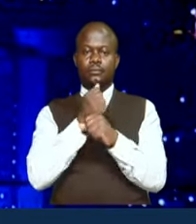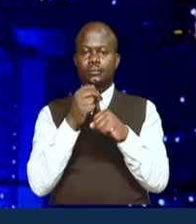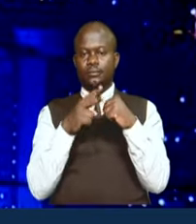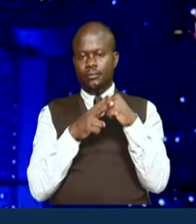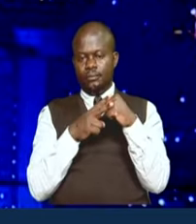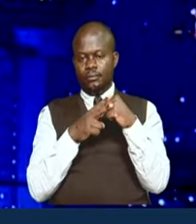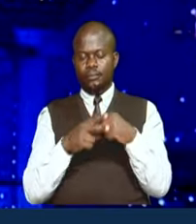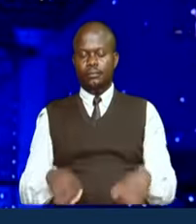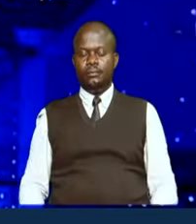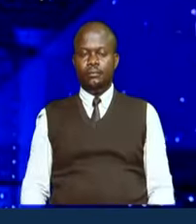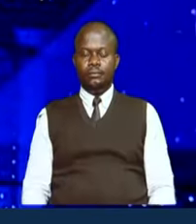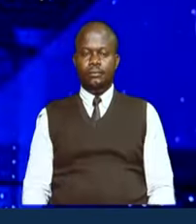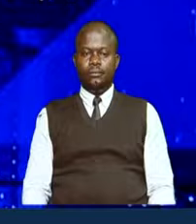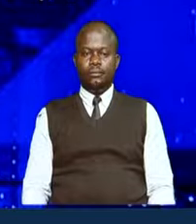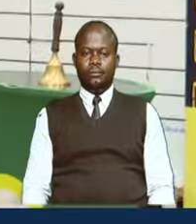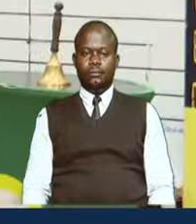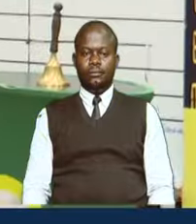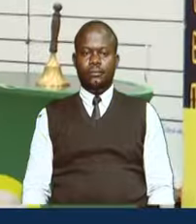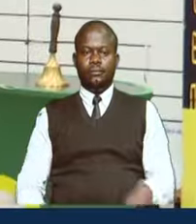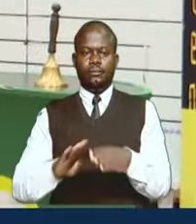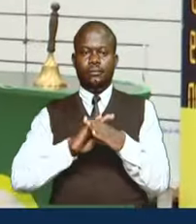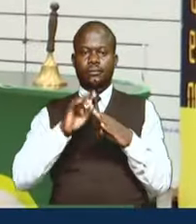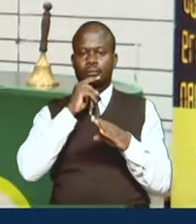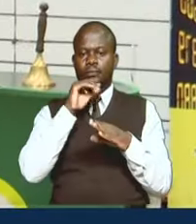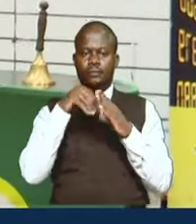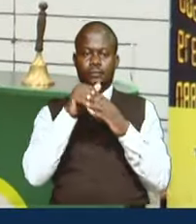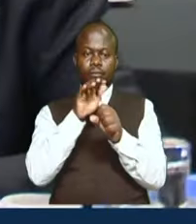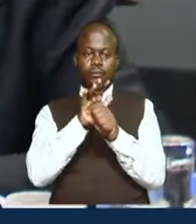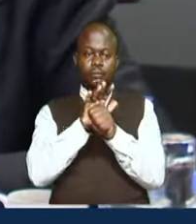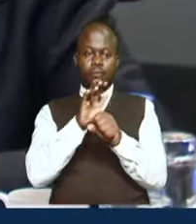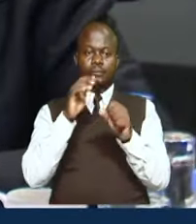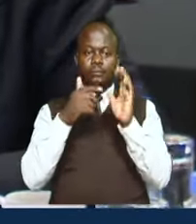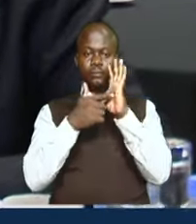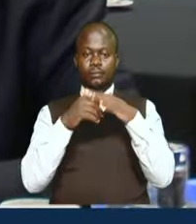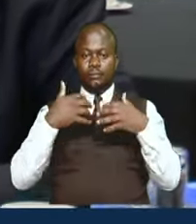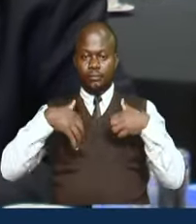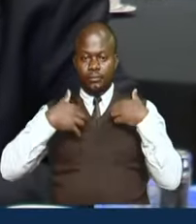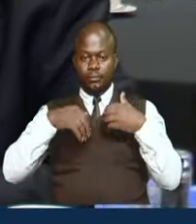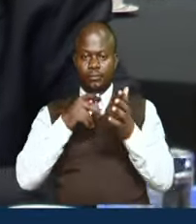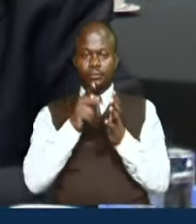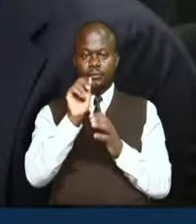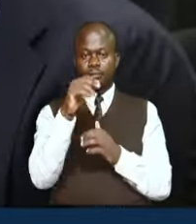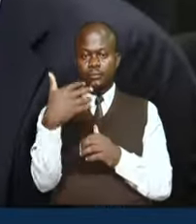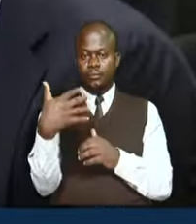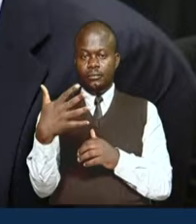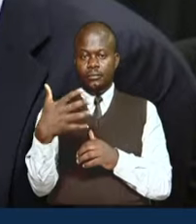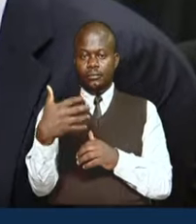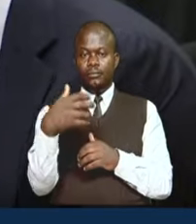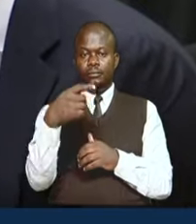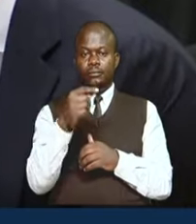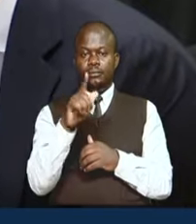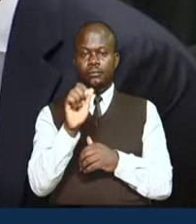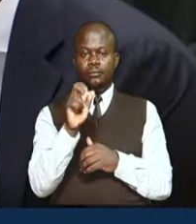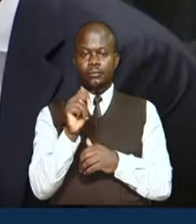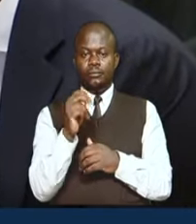President Nshuti arakomeza Abashoramari babaye benshi mu kugaragaza ubushake bwo kugura izi mapuro za Society Prime Energy